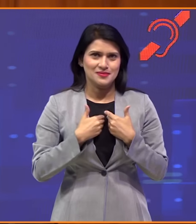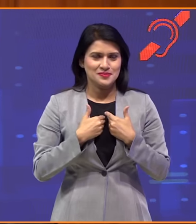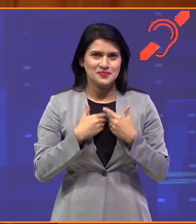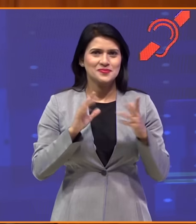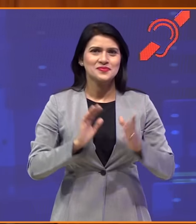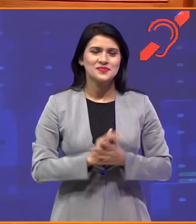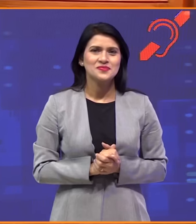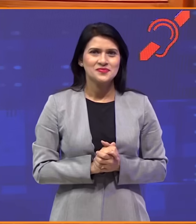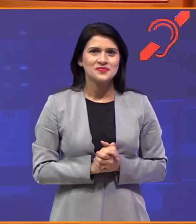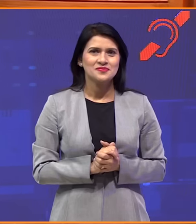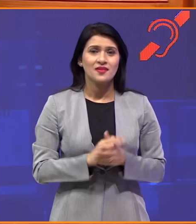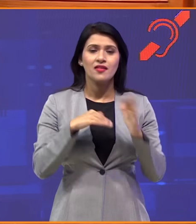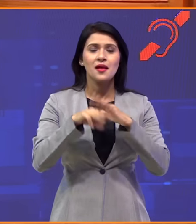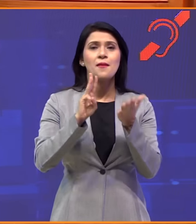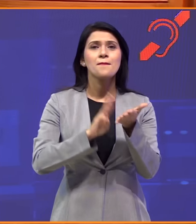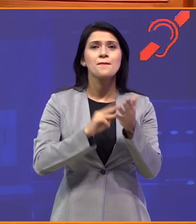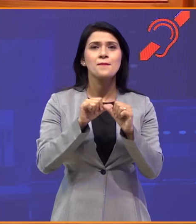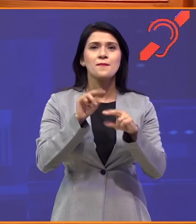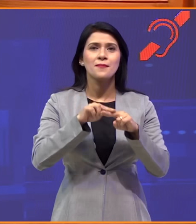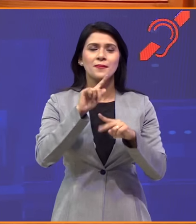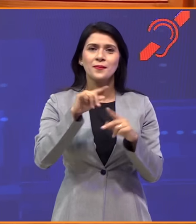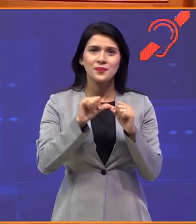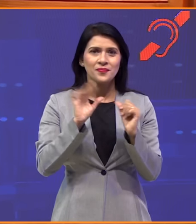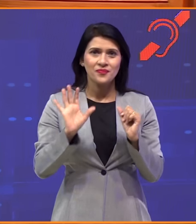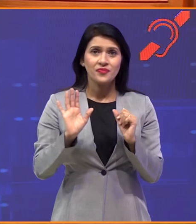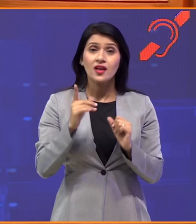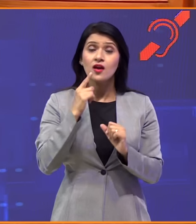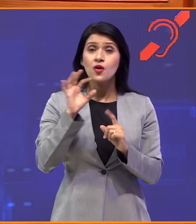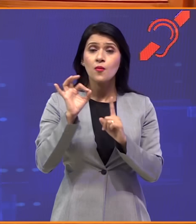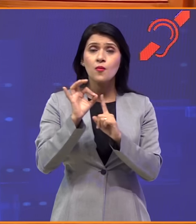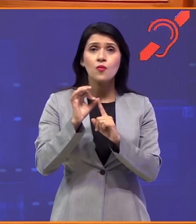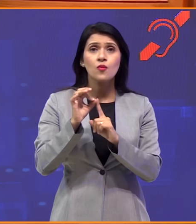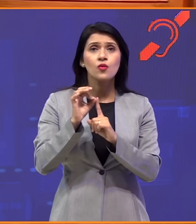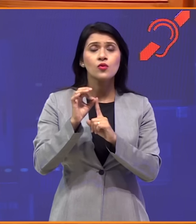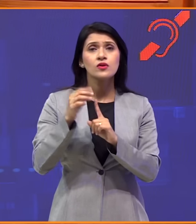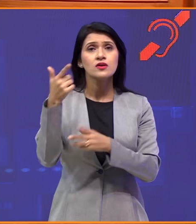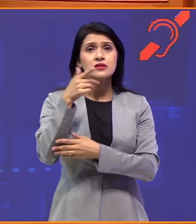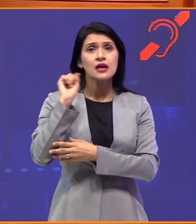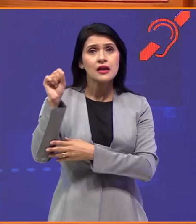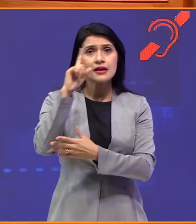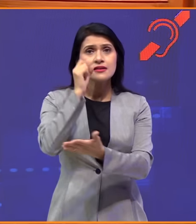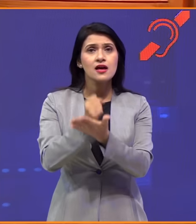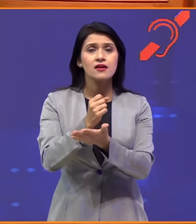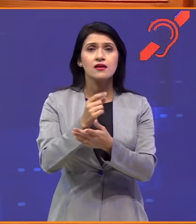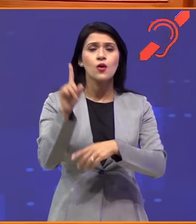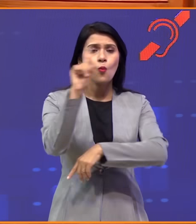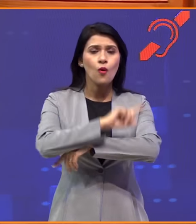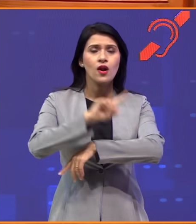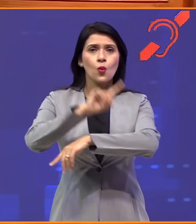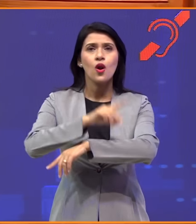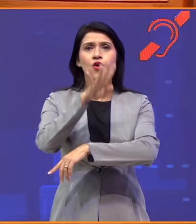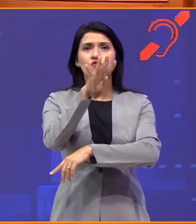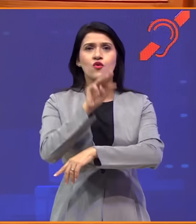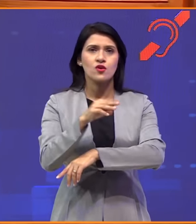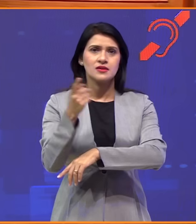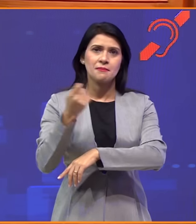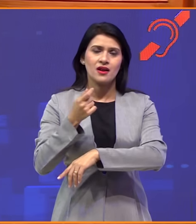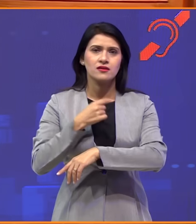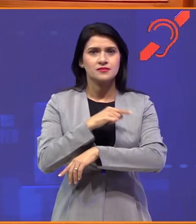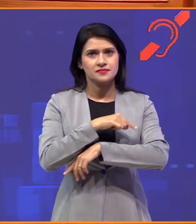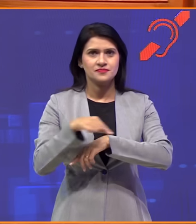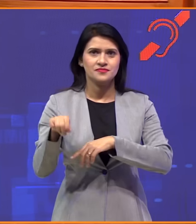है अब प्रोड्यूसर के साथ में यह तय हुआ कि 000 पर एपिसोड मुझे मिलेगा तो